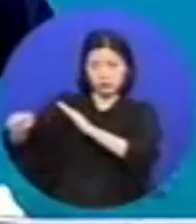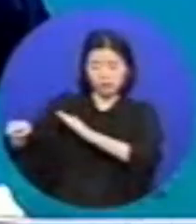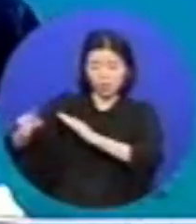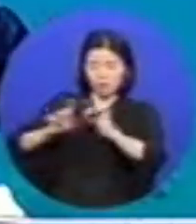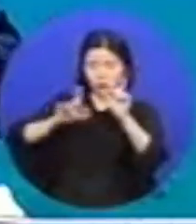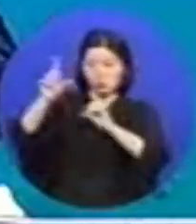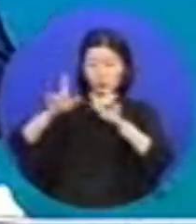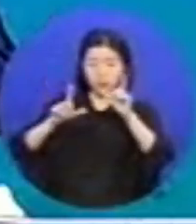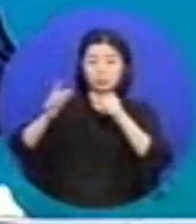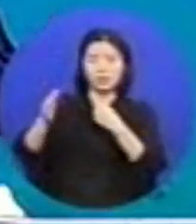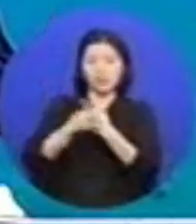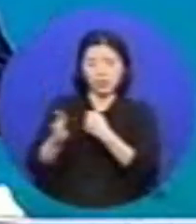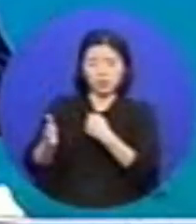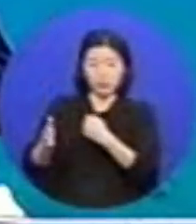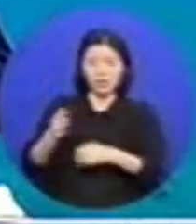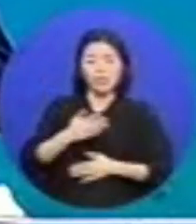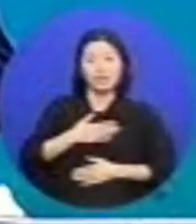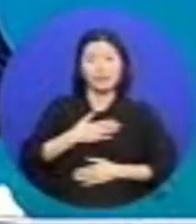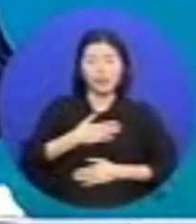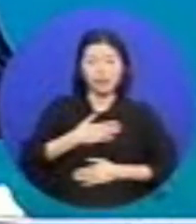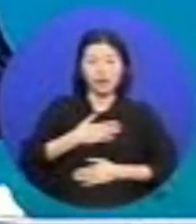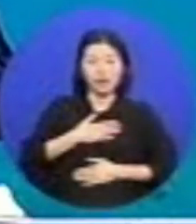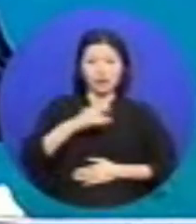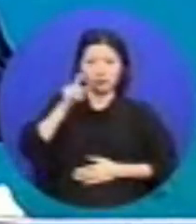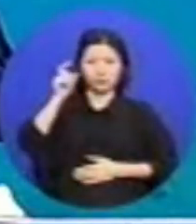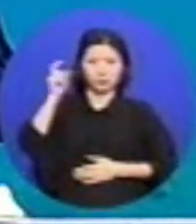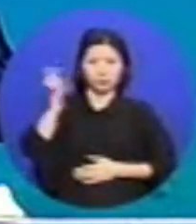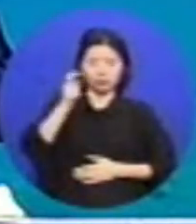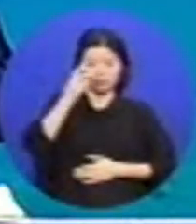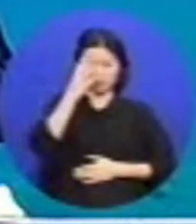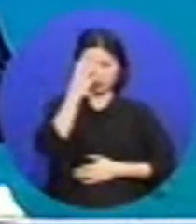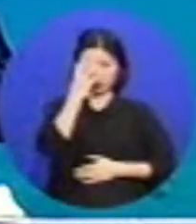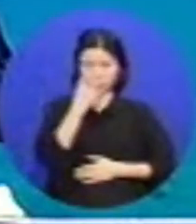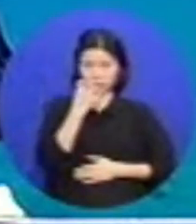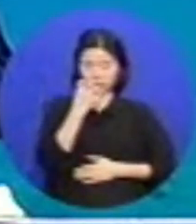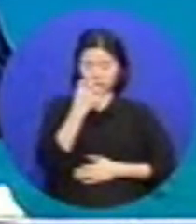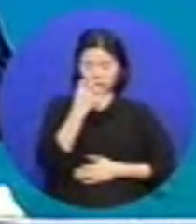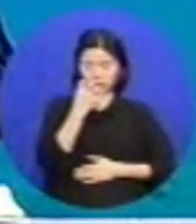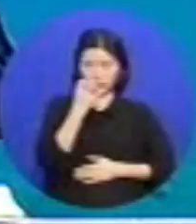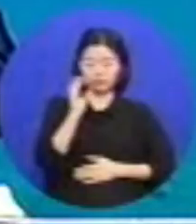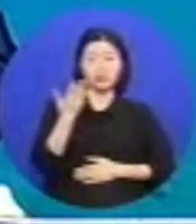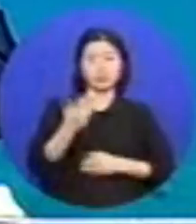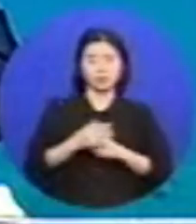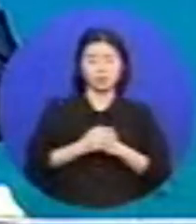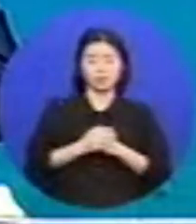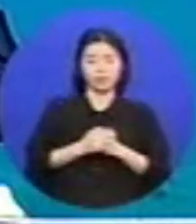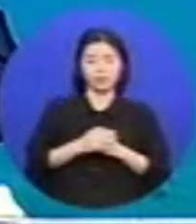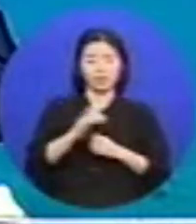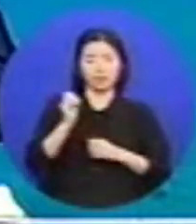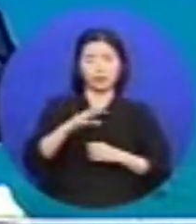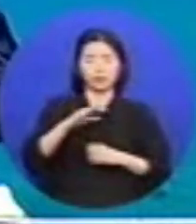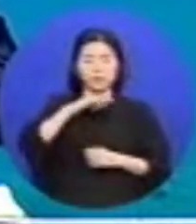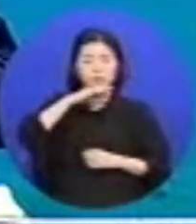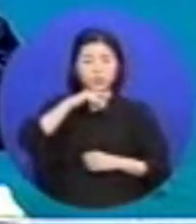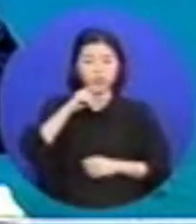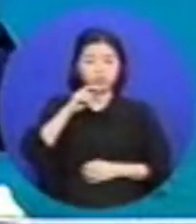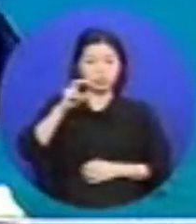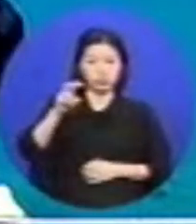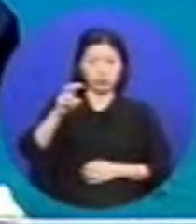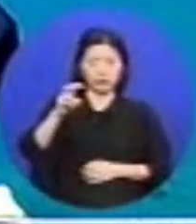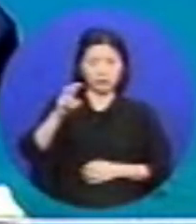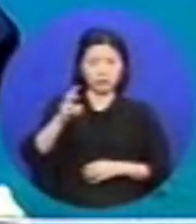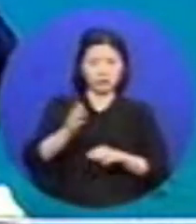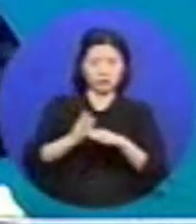모습에 자기가 딱 굳어져 버렸어요. 그리고 스무 살이 넘도록 마음은